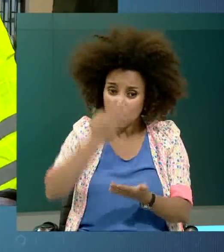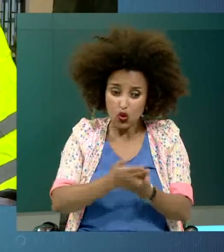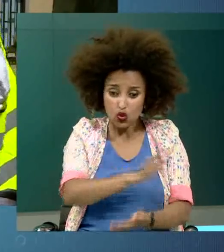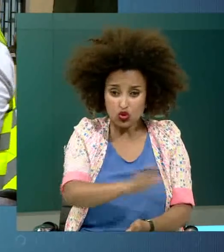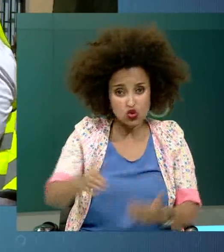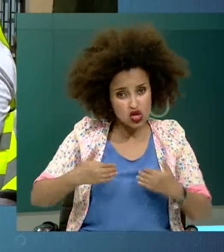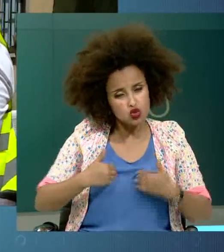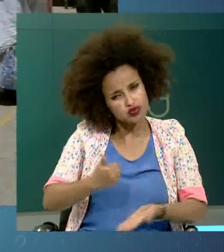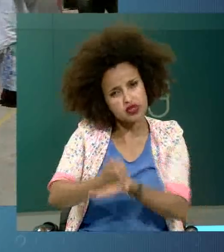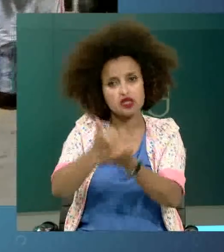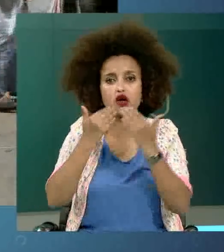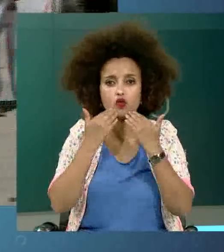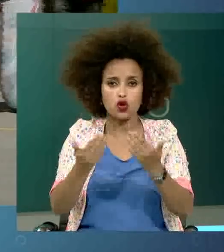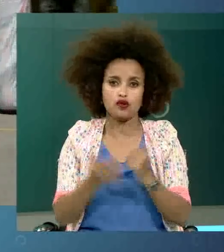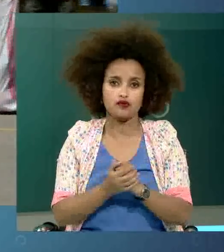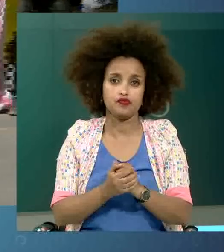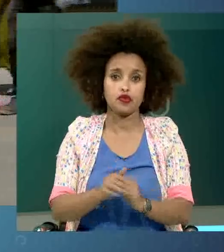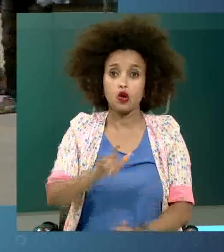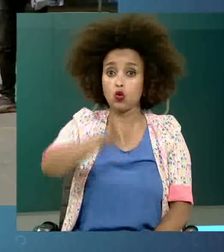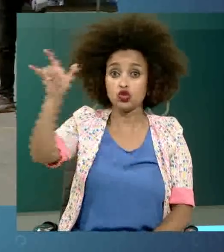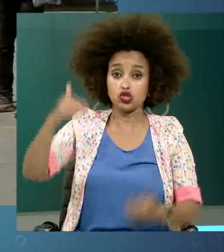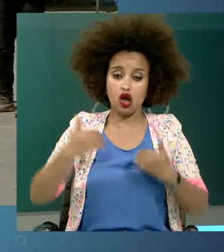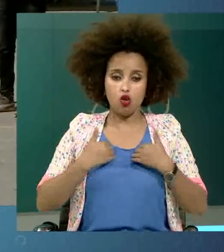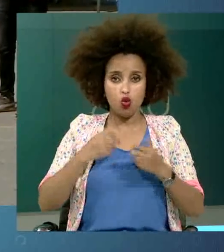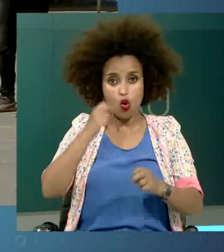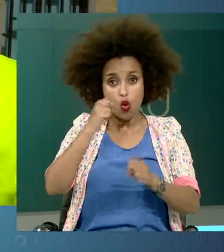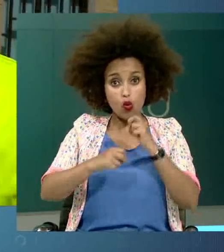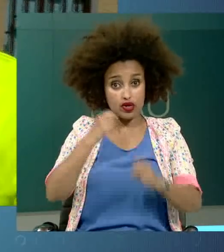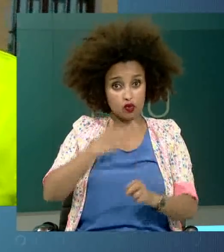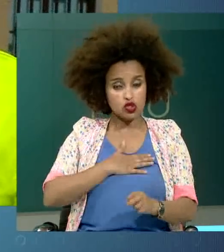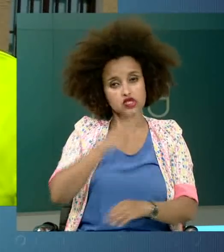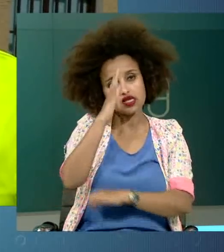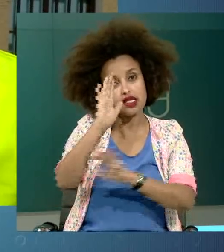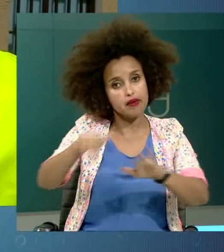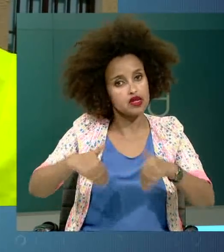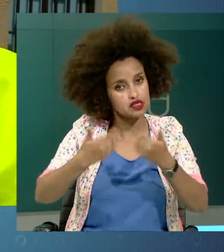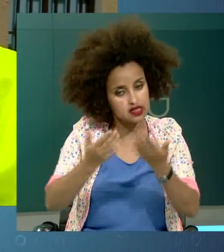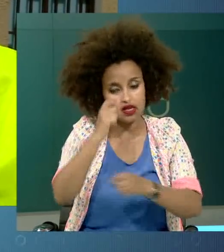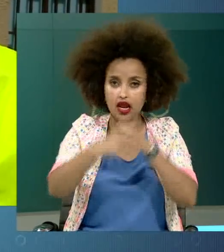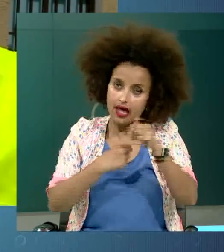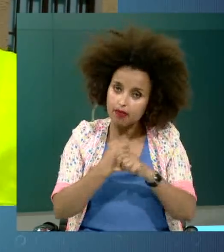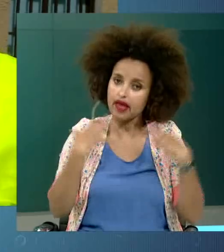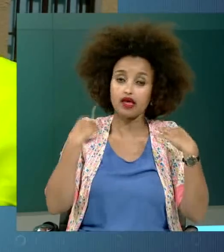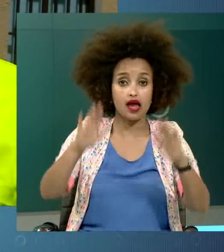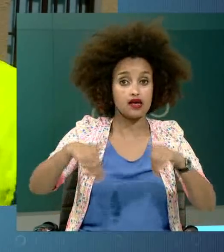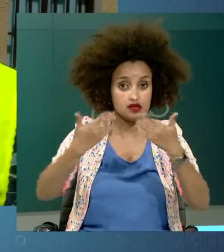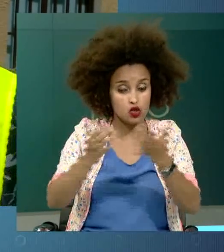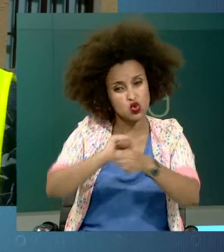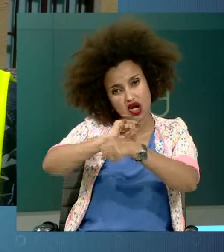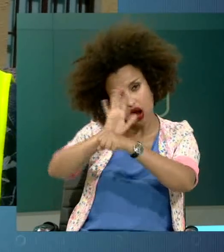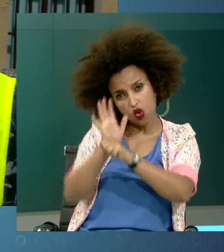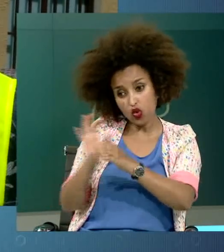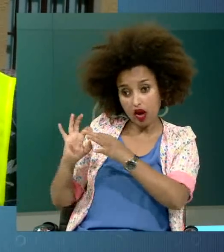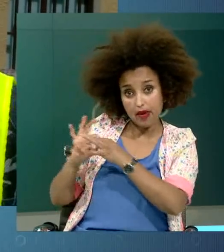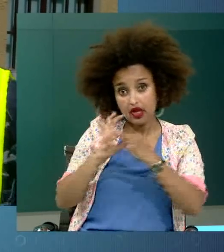በጣም አስደሳች ነው፣ ደስ ይላል። በውጭ ያሉ ወንድሞቻችንን እግዚአብሔር ይስጥልን፣ እድሜ ጤና ይስጥልን እንላለን። ከኮሮና ጋር ደግሞ በተያያዘ